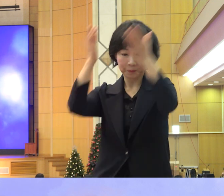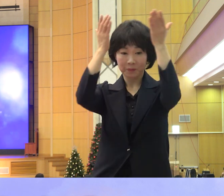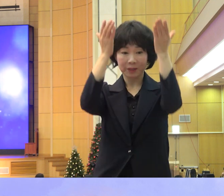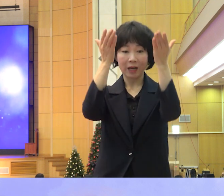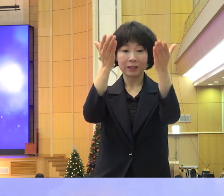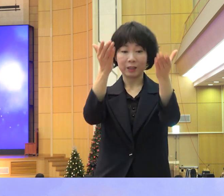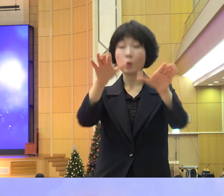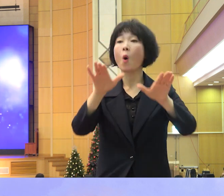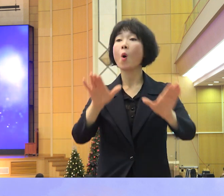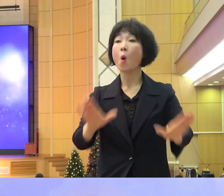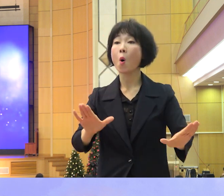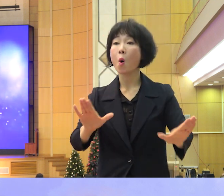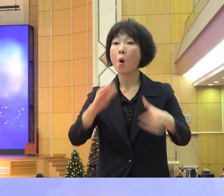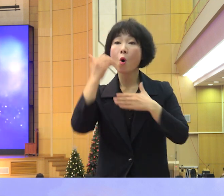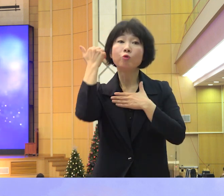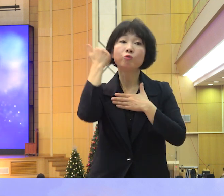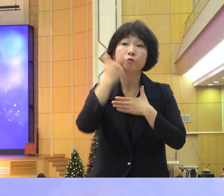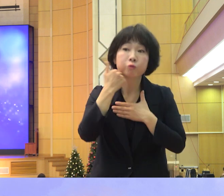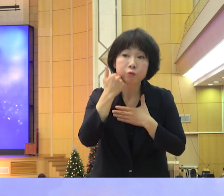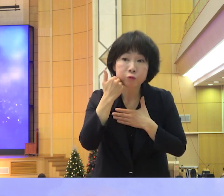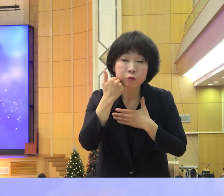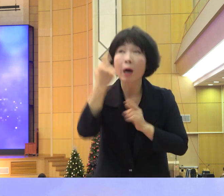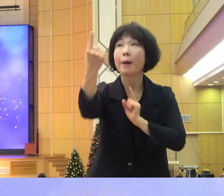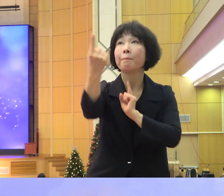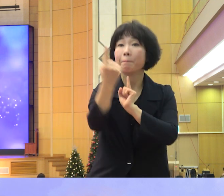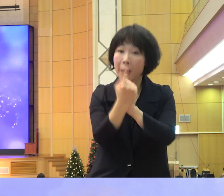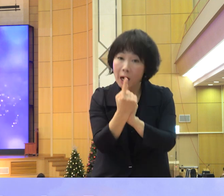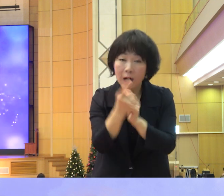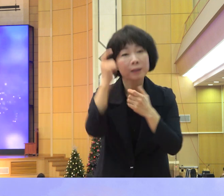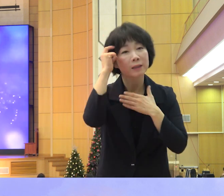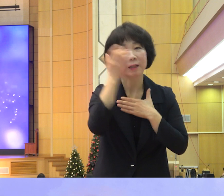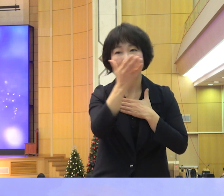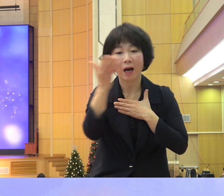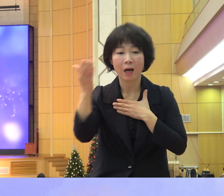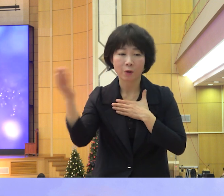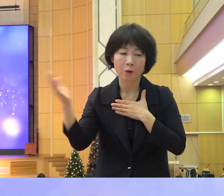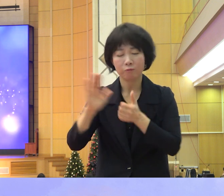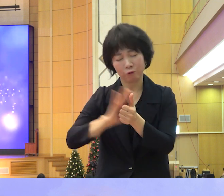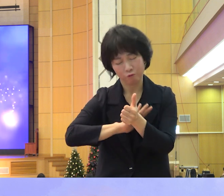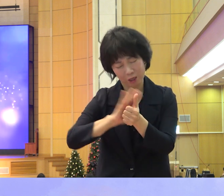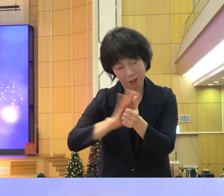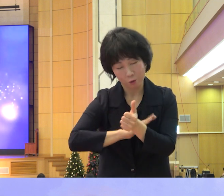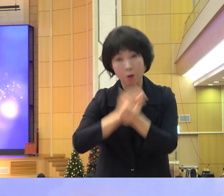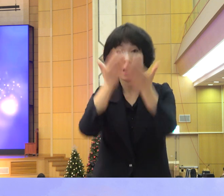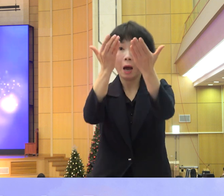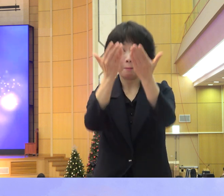믿으세요. 당신은 오늘 누굴 만났나요?